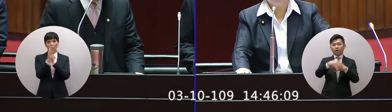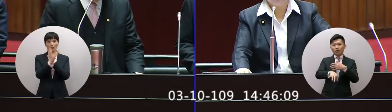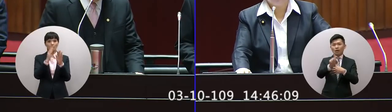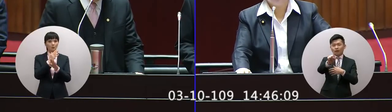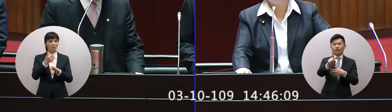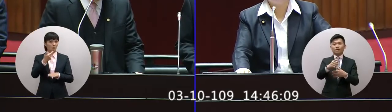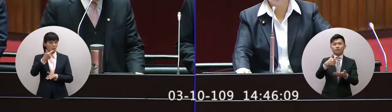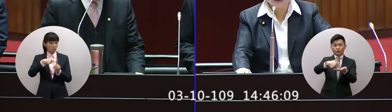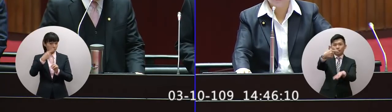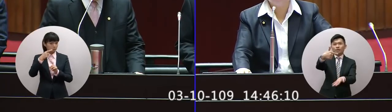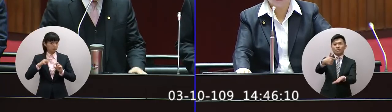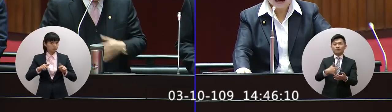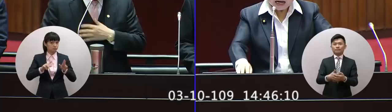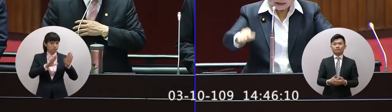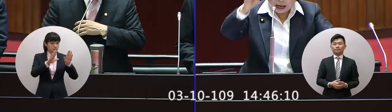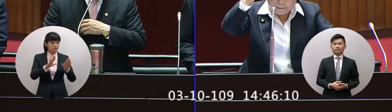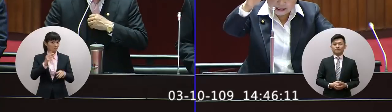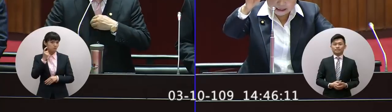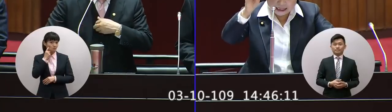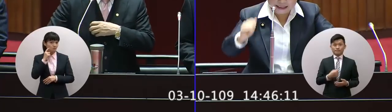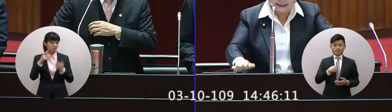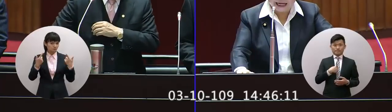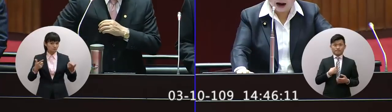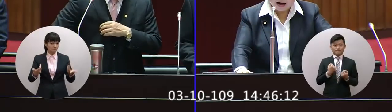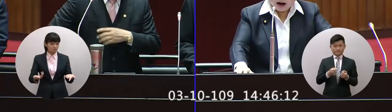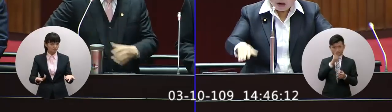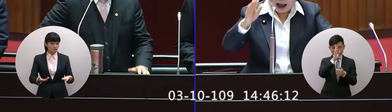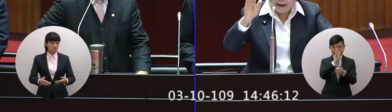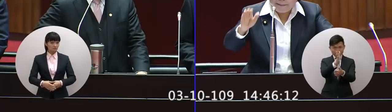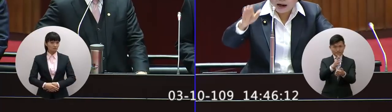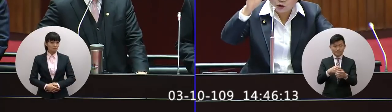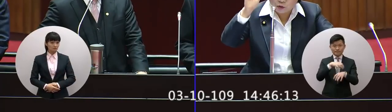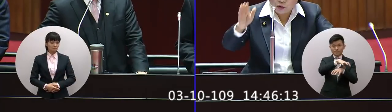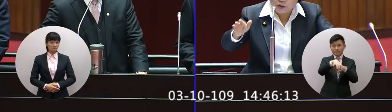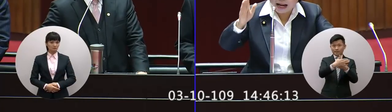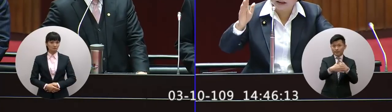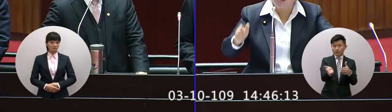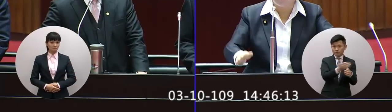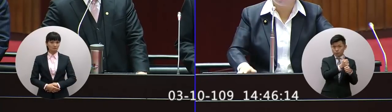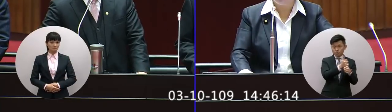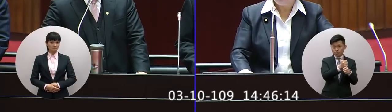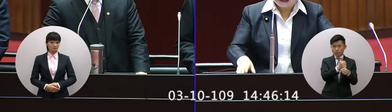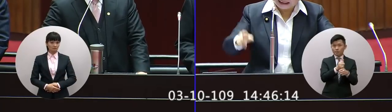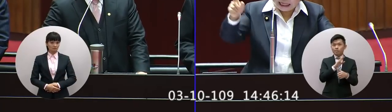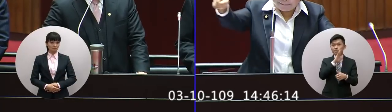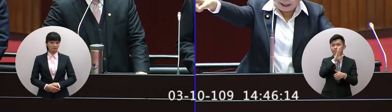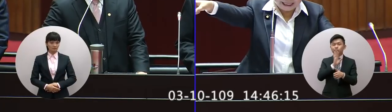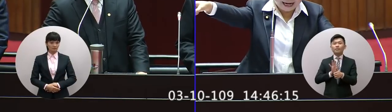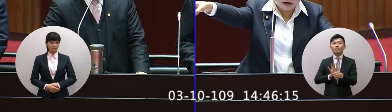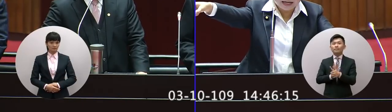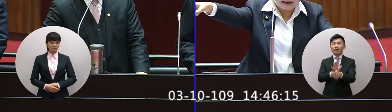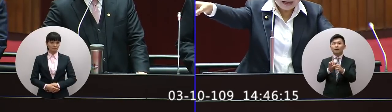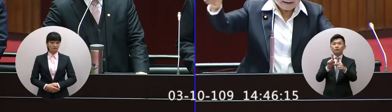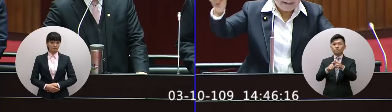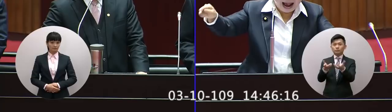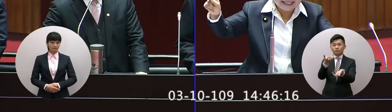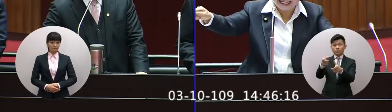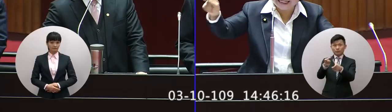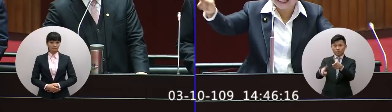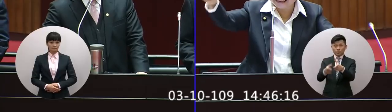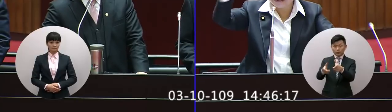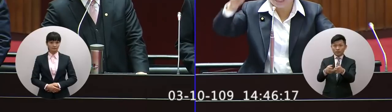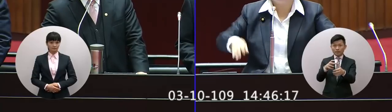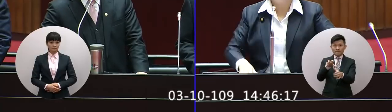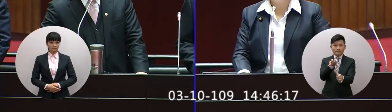次，你少说了一次了。所以本席再请教，环保署护航中火是在逼台中人